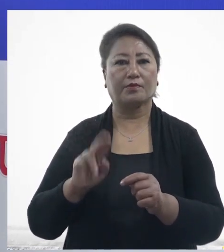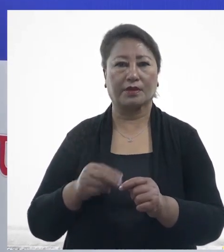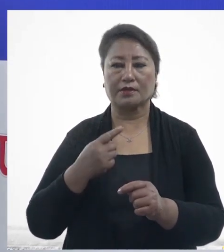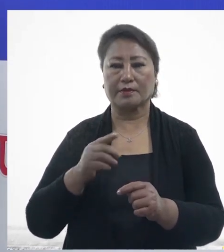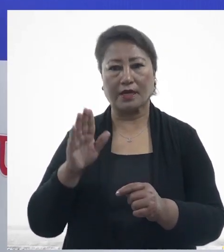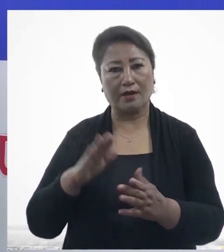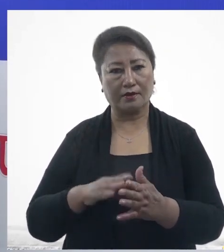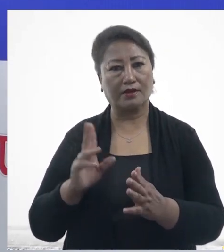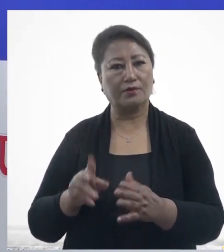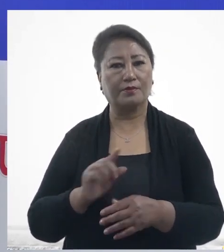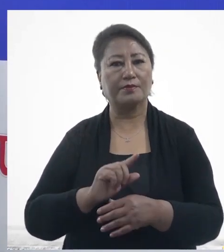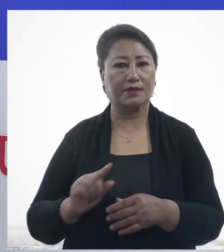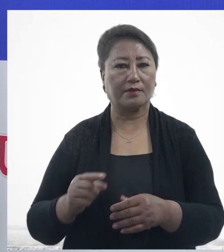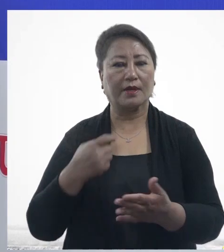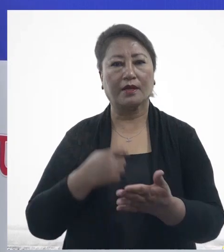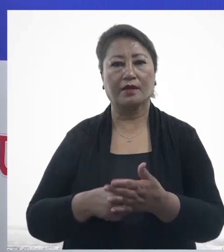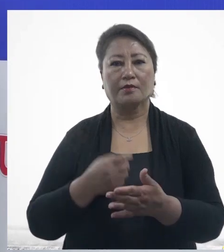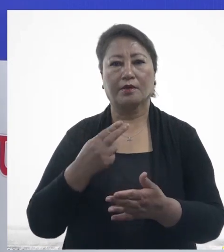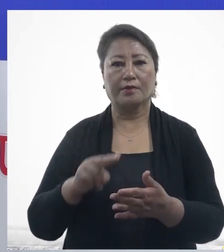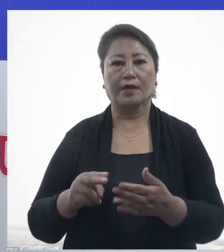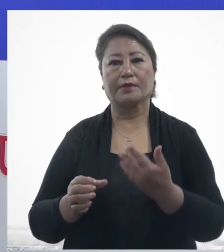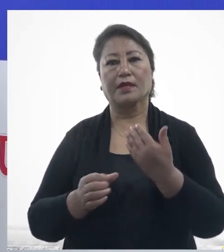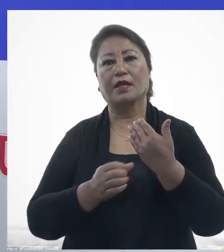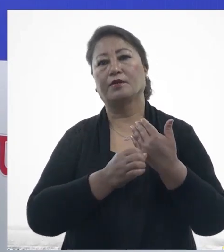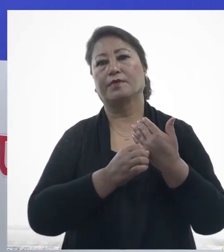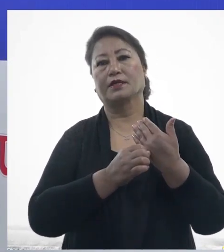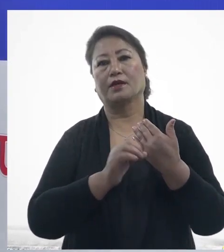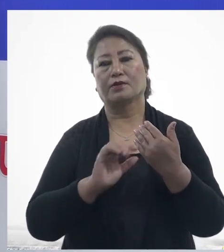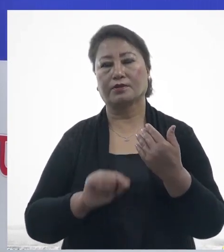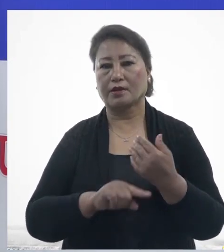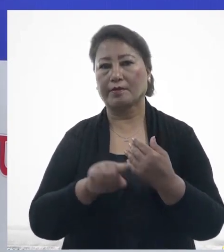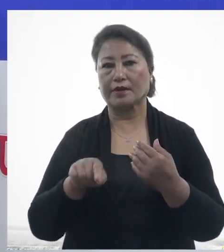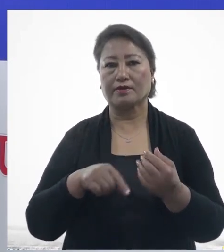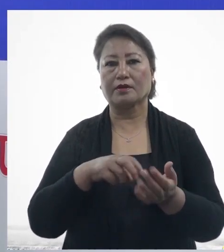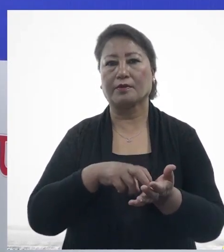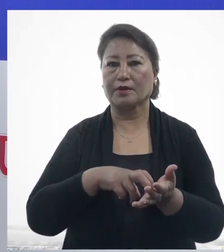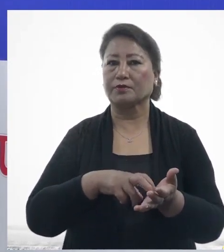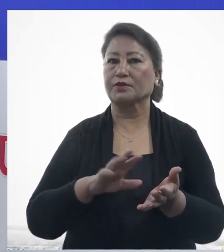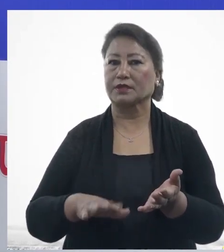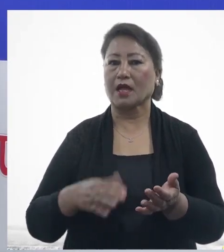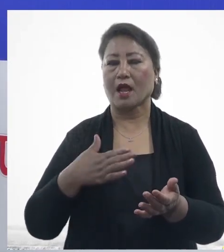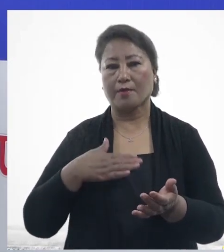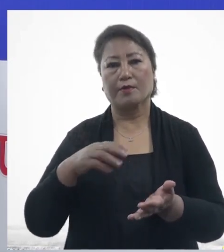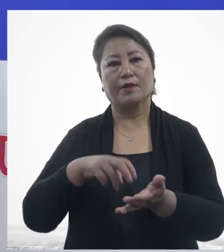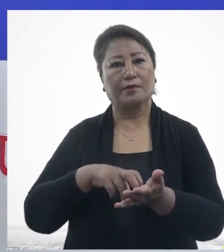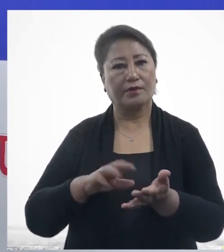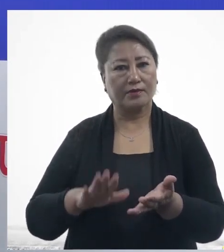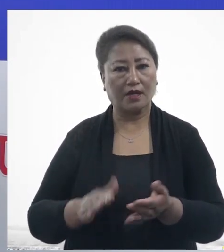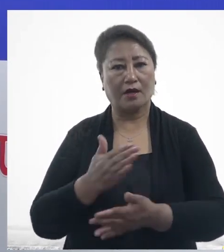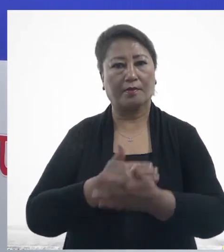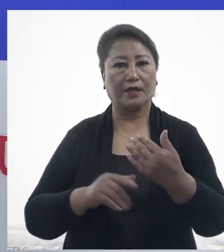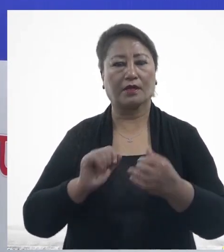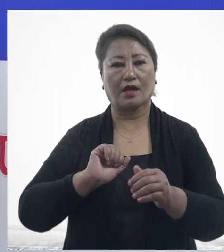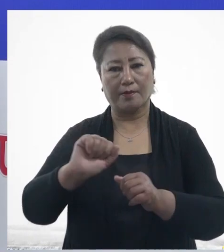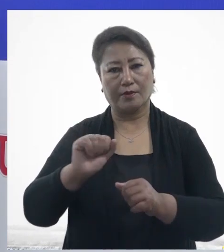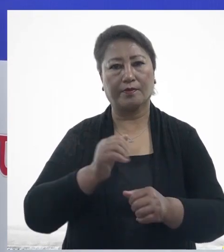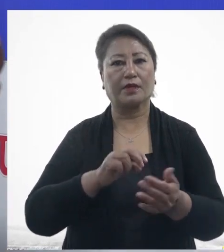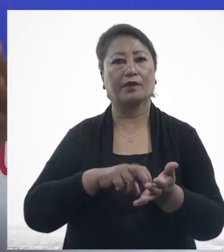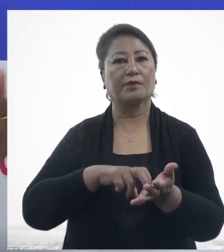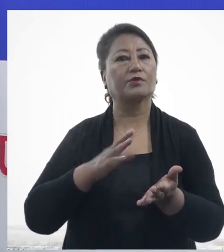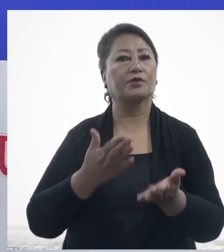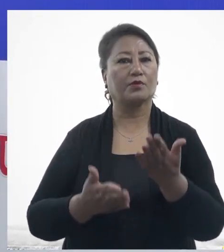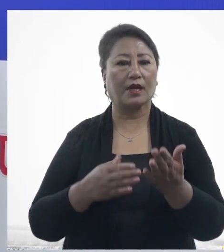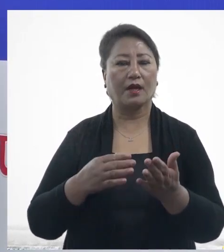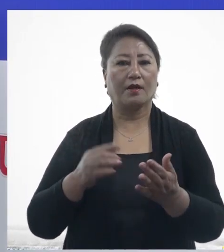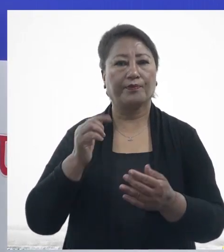भनेपछि हामी यो कुरामा चाहिँ नियममा भयो भने कति पछि छौँ भन्ने कुरामा त तपाईँको पनि कमजोरी छ हाम्रो पनि छ अपाङ्गता भएको मान्छेको स्वयंको पनि होला होइन. सो यो